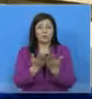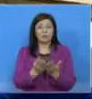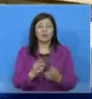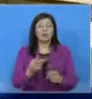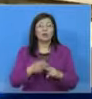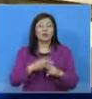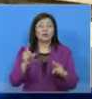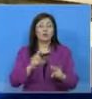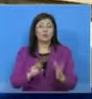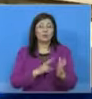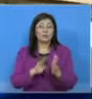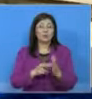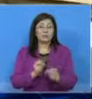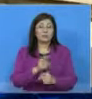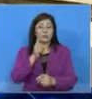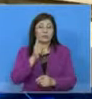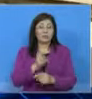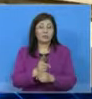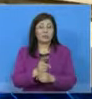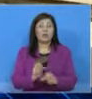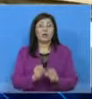дорога является зоной повышенной опасности и